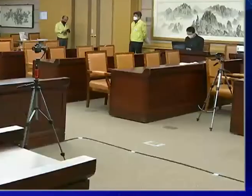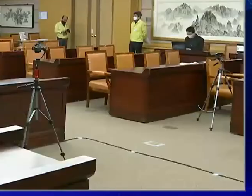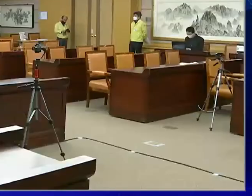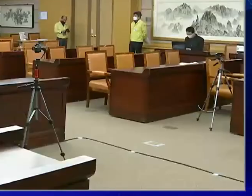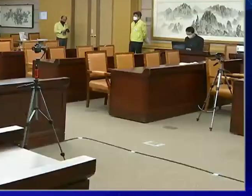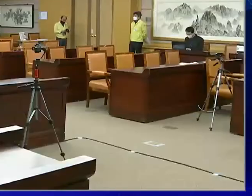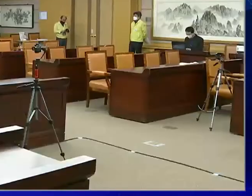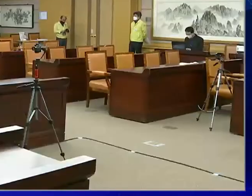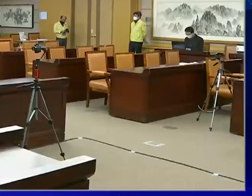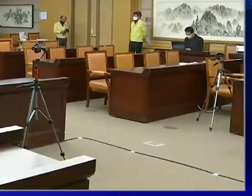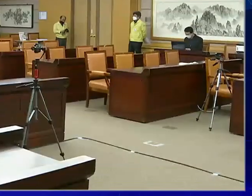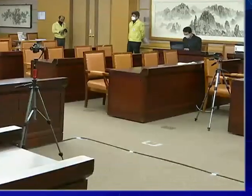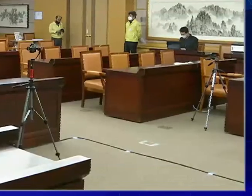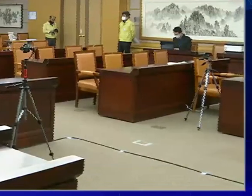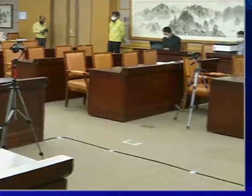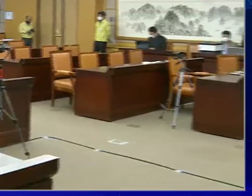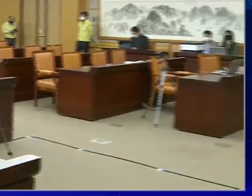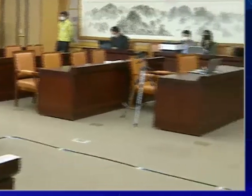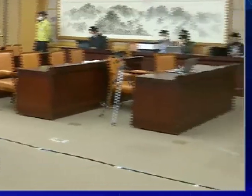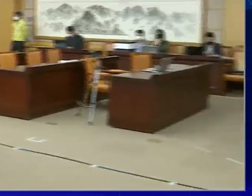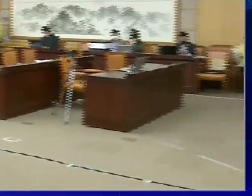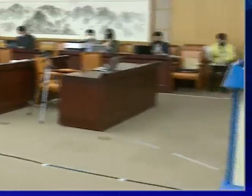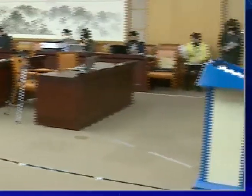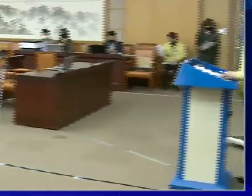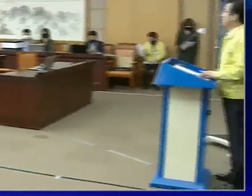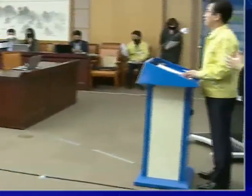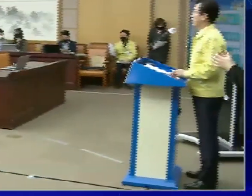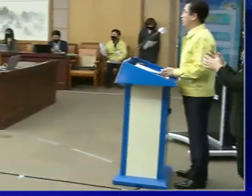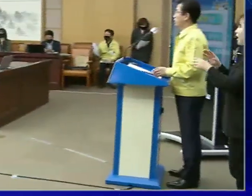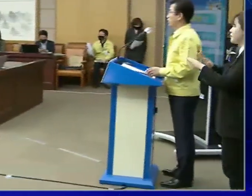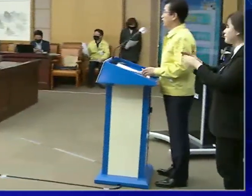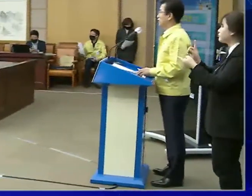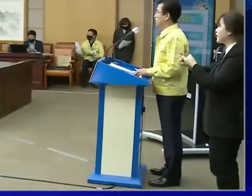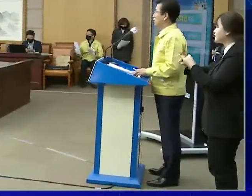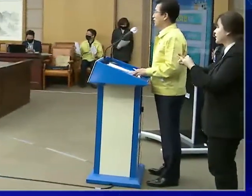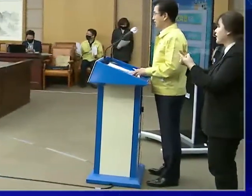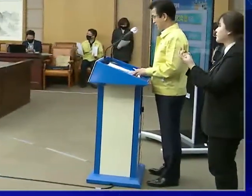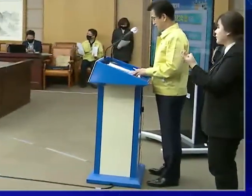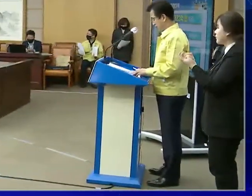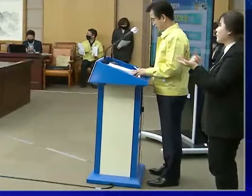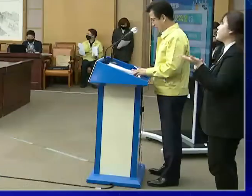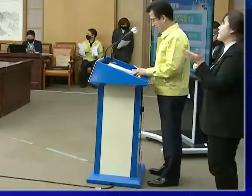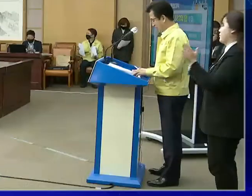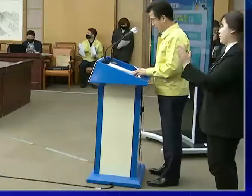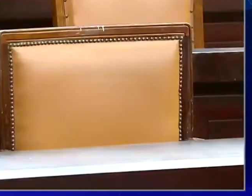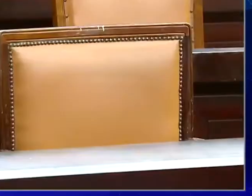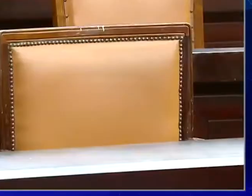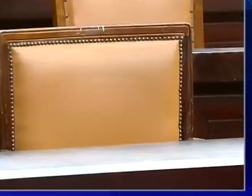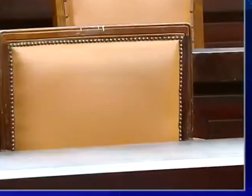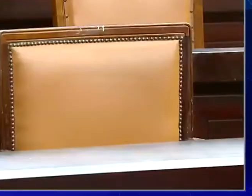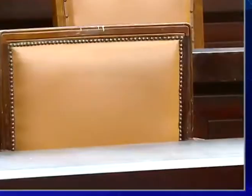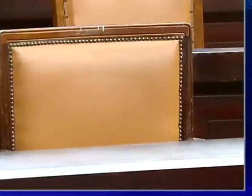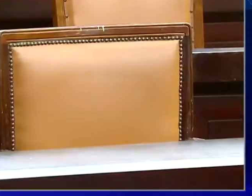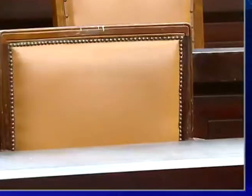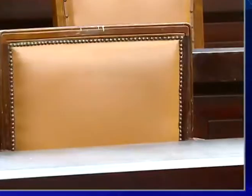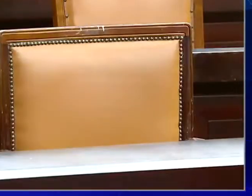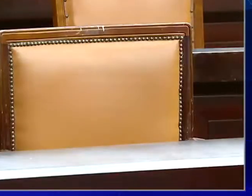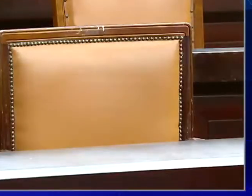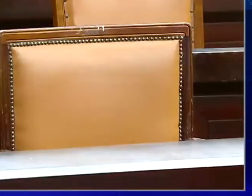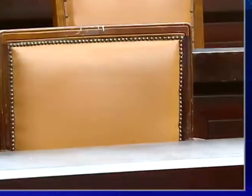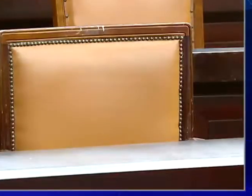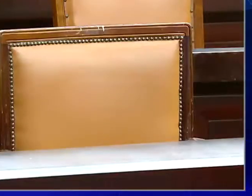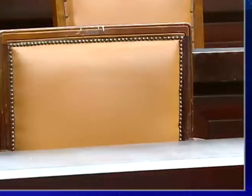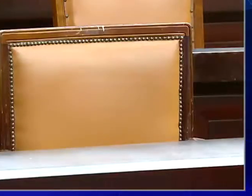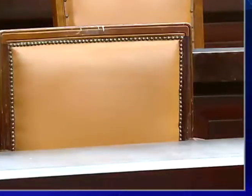한 것에 대해 대전 씨가 적극 협력하기로 했습니다 앞서 대전 씨가 자체적으로 마련한 희망 홀씨 김